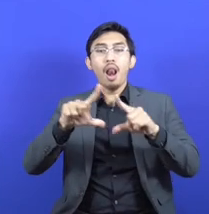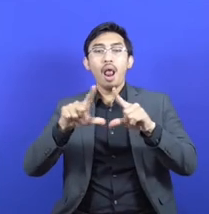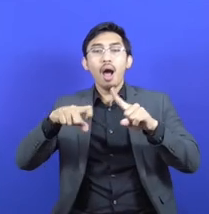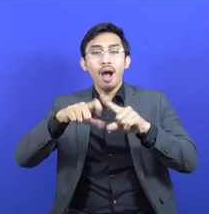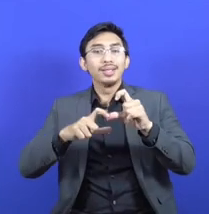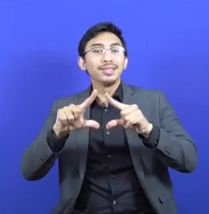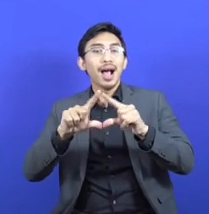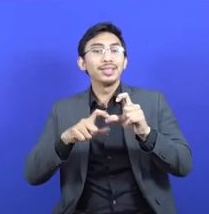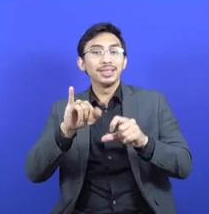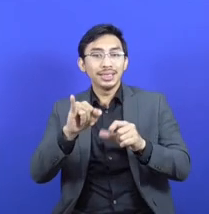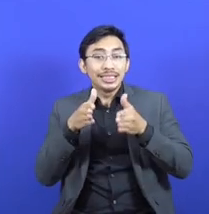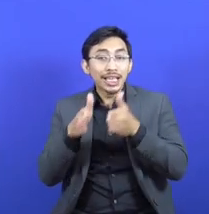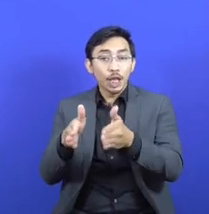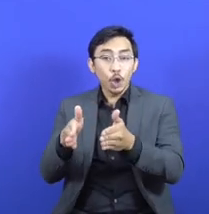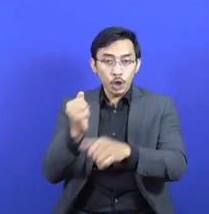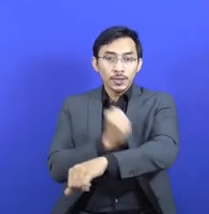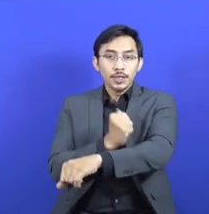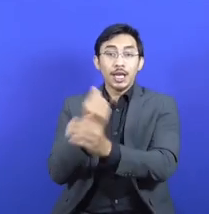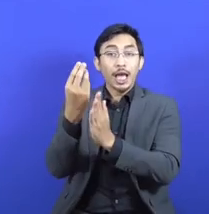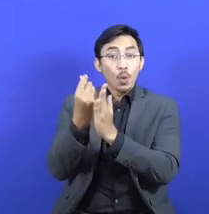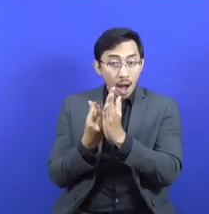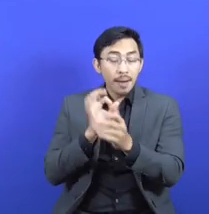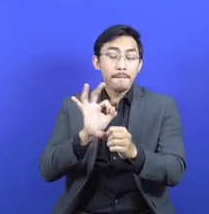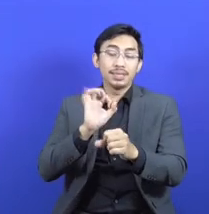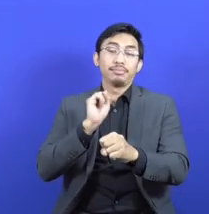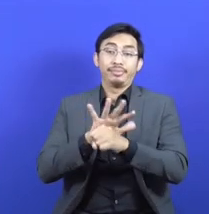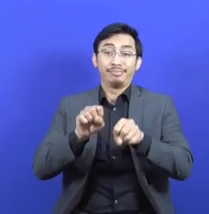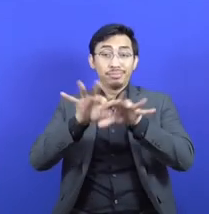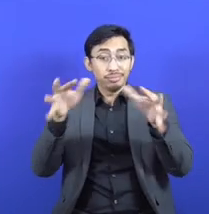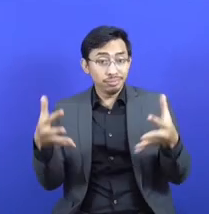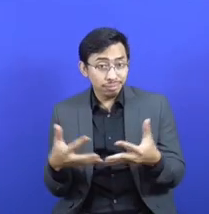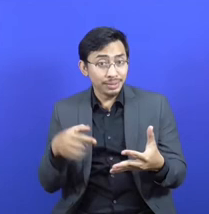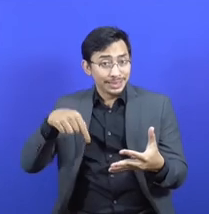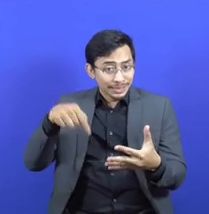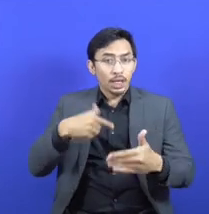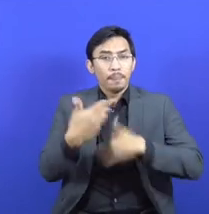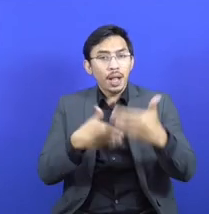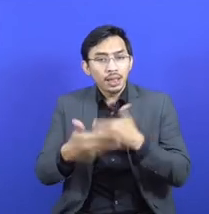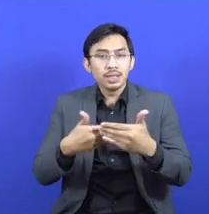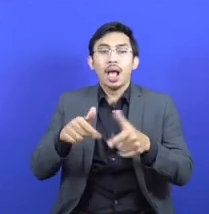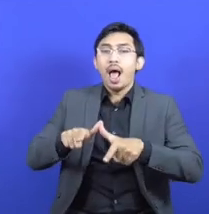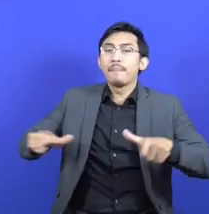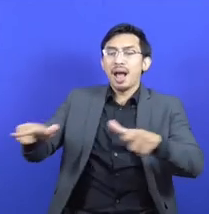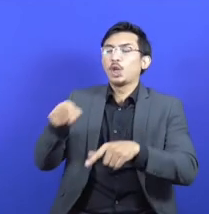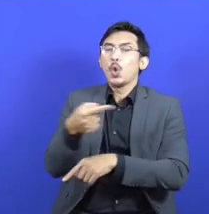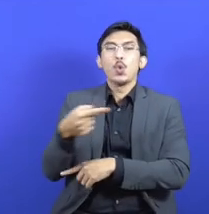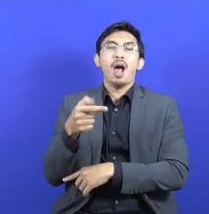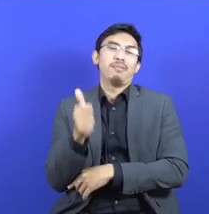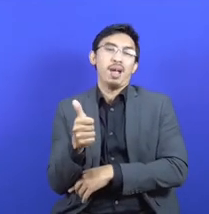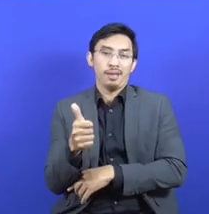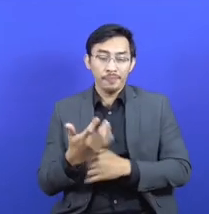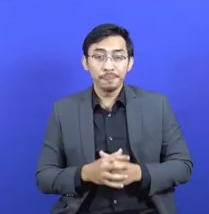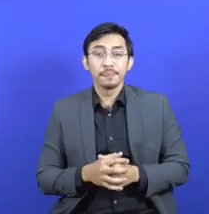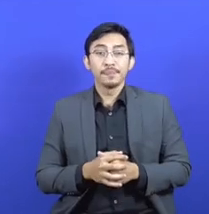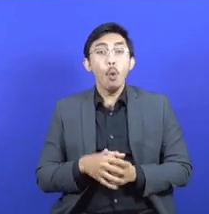sektor jasa keuangan di masa pandemi COVID-19 ini, implementasi di lapangan masih kurang baik.